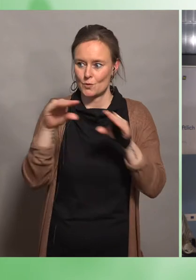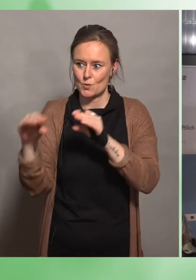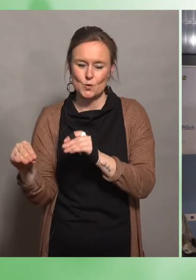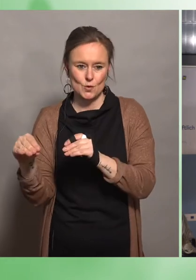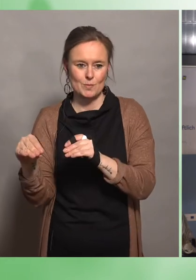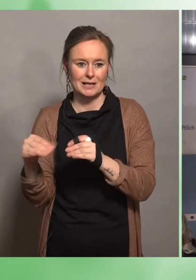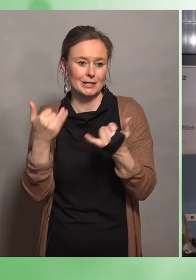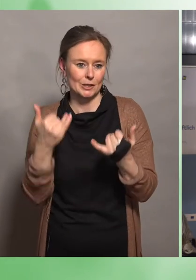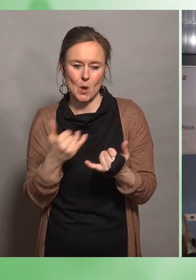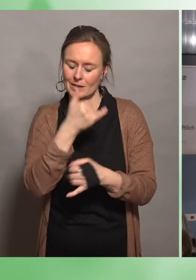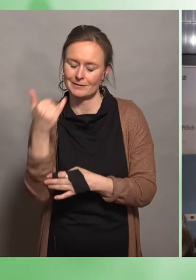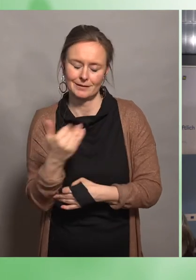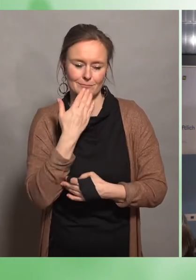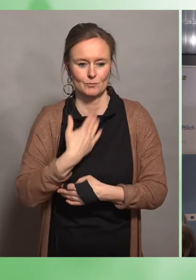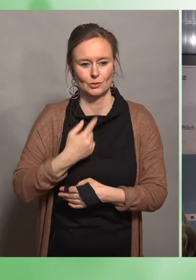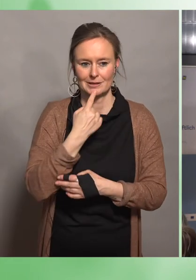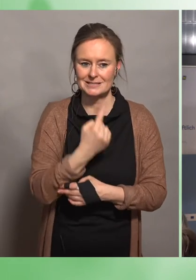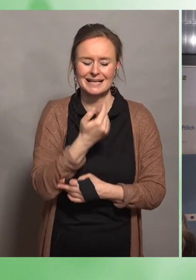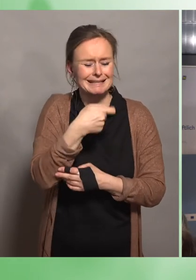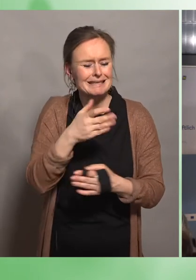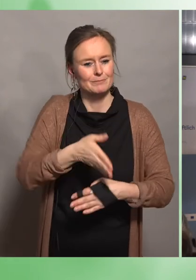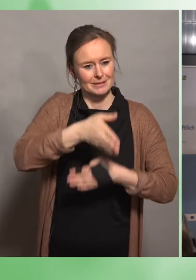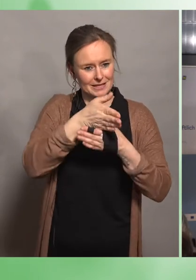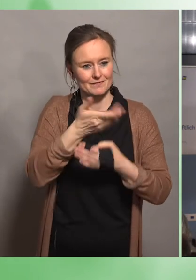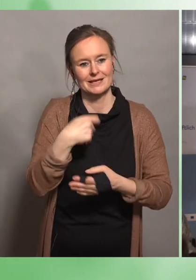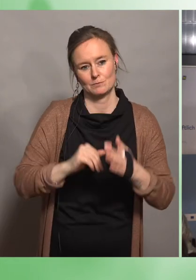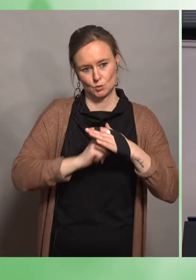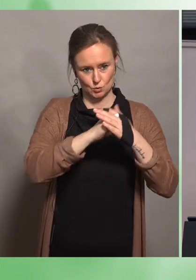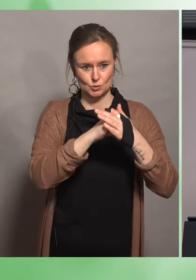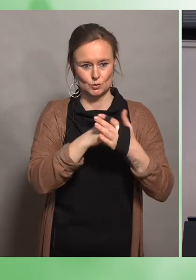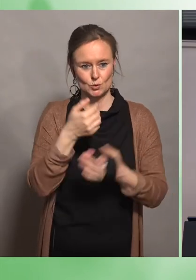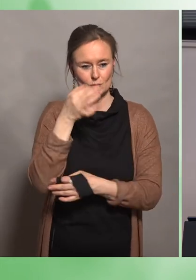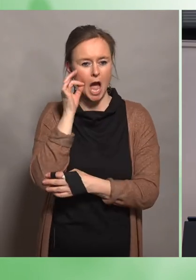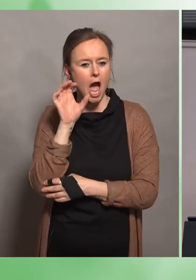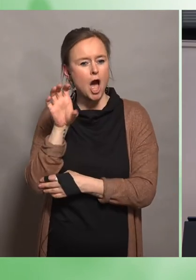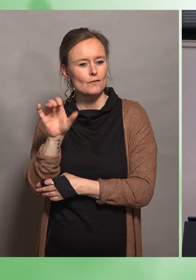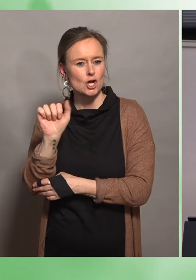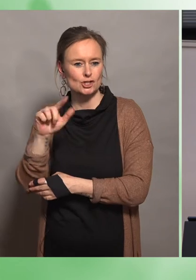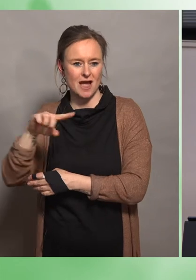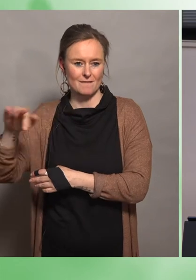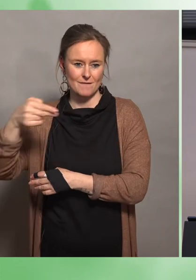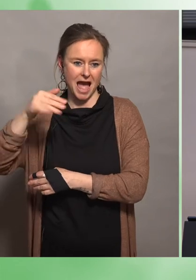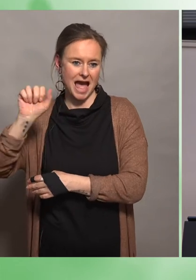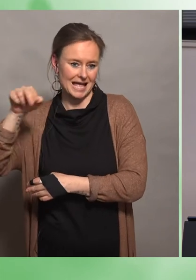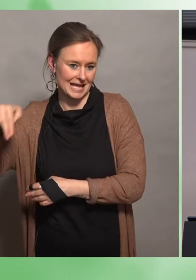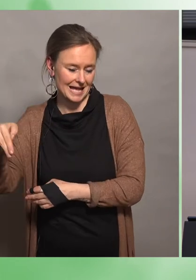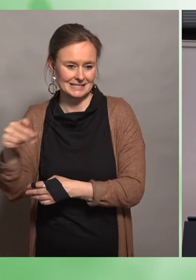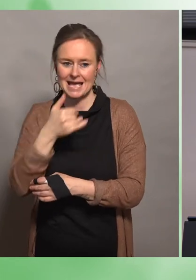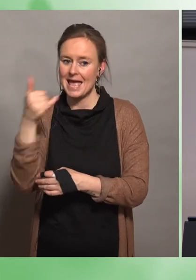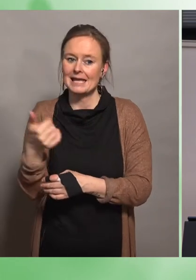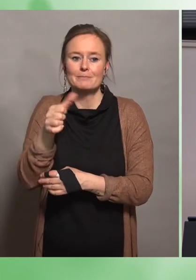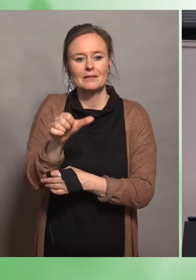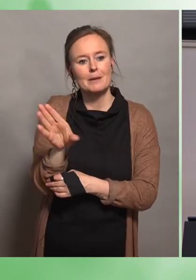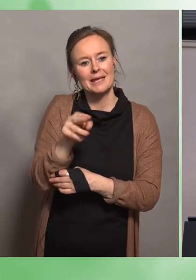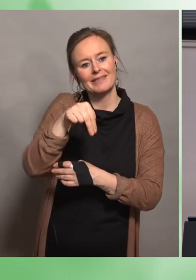gibt Unterstützung, man ist da nicht allein. Frau Schaffer-Hans, Sie sind von Anfang an dabei gewesen mit dem NEBA-Betriebsservice. Wie waren denn da Ihre